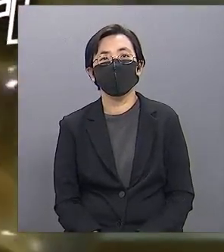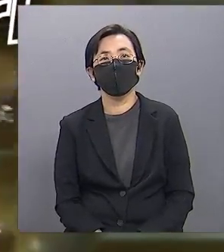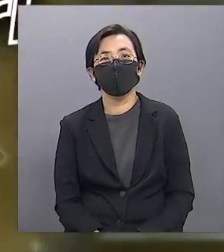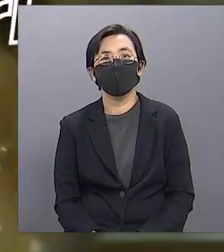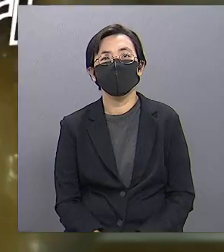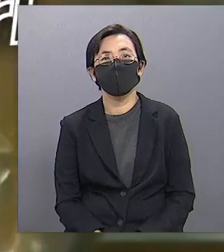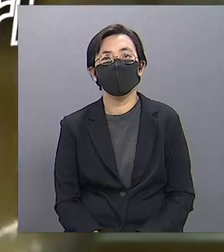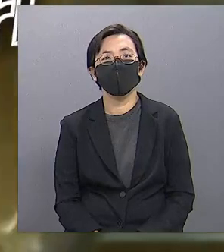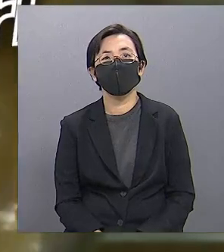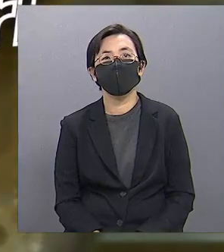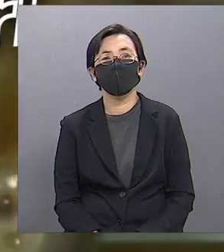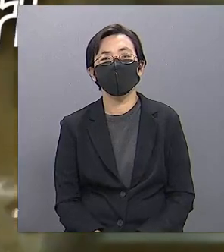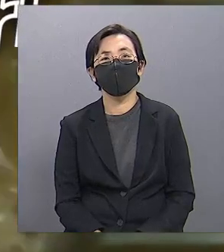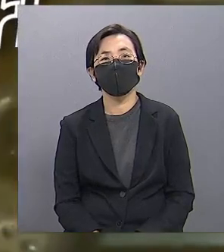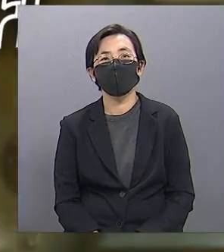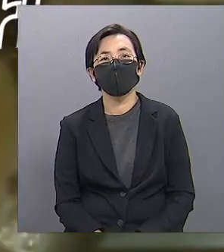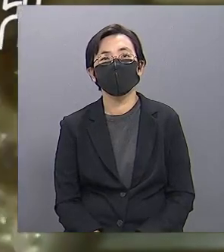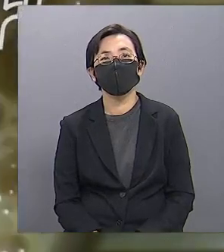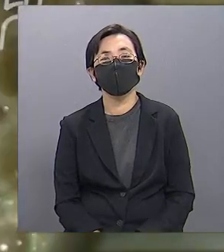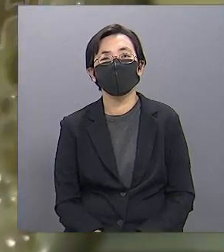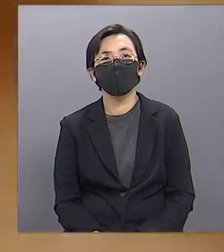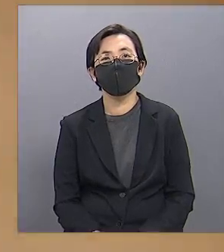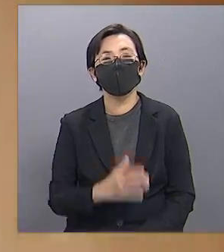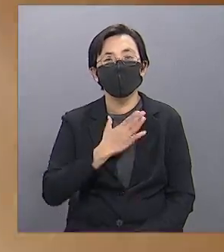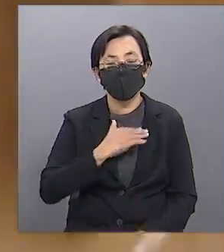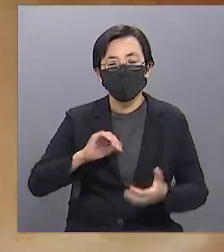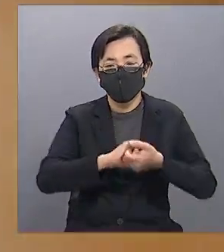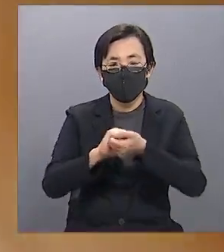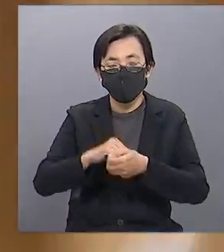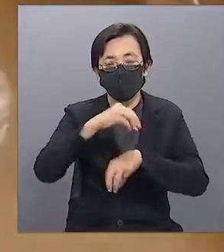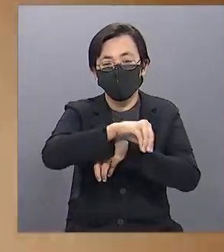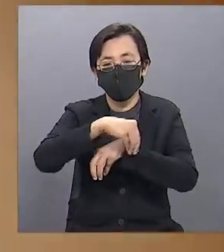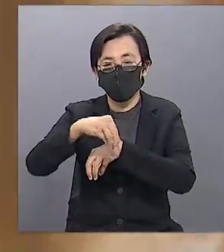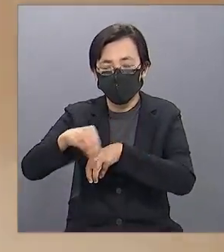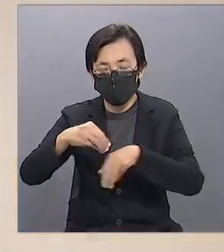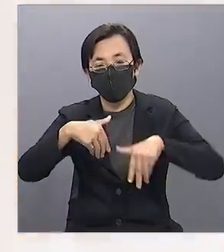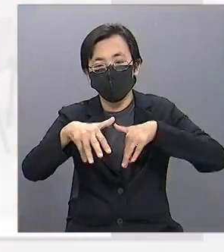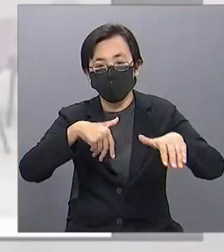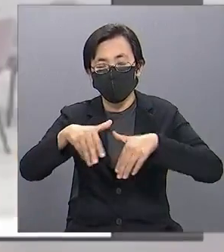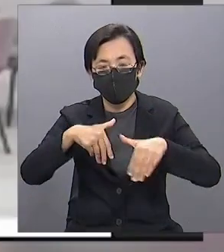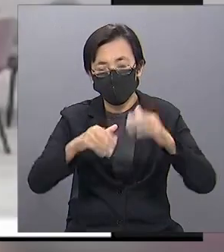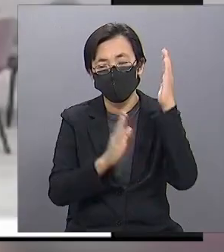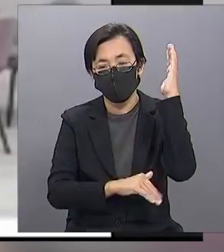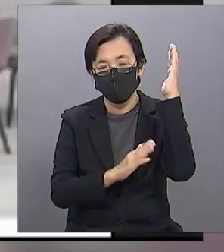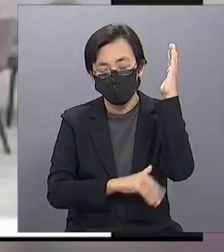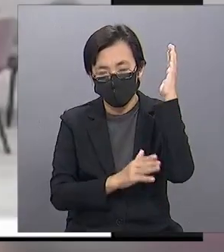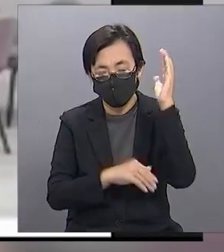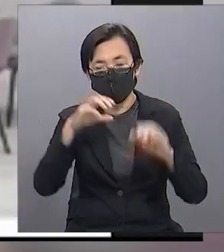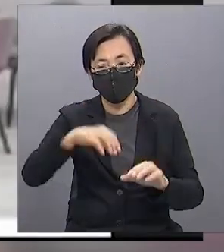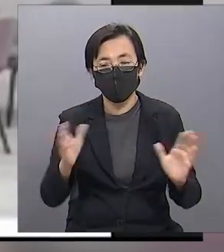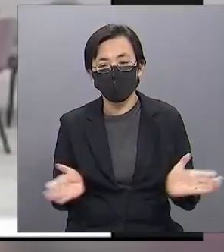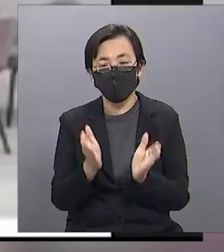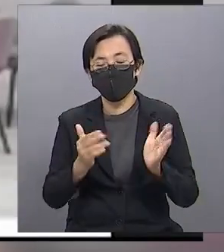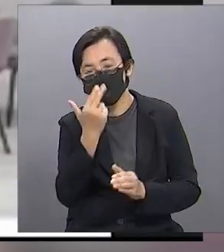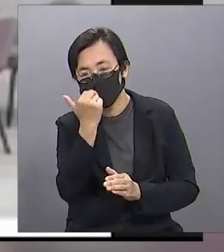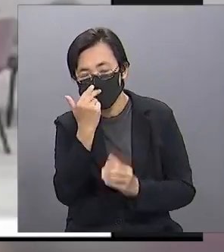นิตยสารฉลาดซื้อนะคะร่วมกับเครือข่ายองค์กรผู้บริโภคภาคใต้นะคะแล้วก็โครงการสนับสนุนระบบการเฝ้าระวังสินค้าและการบ